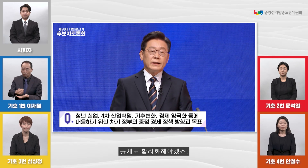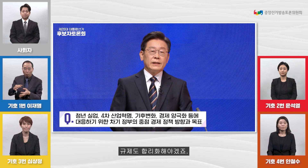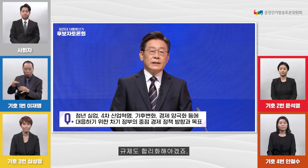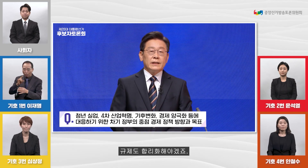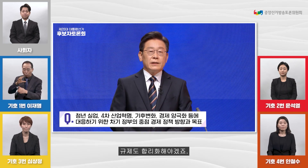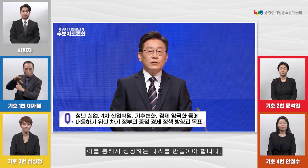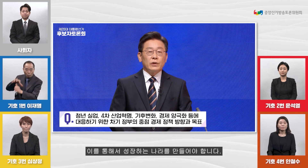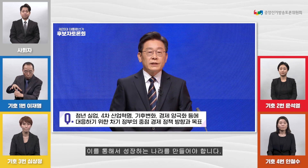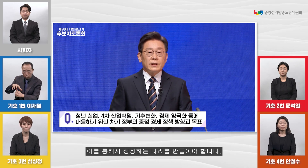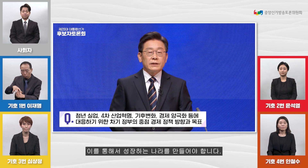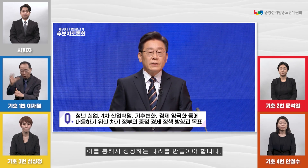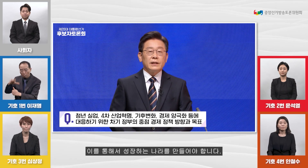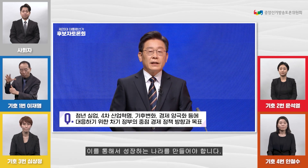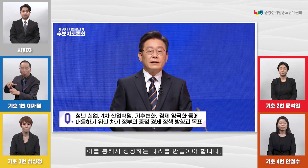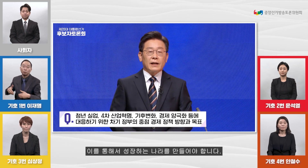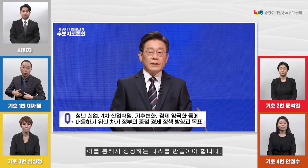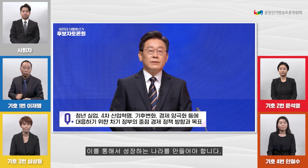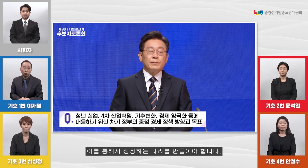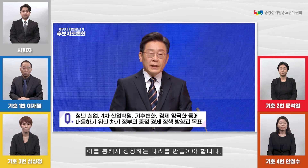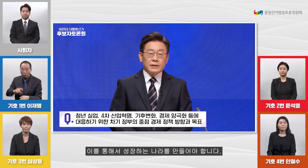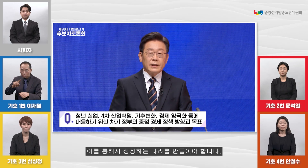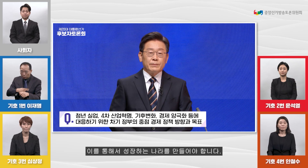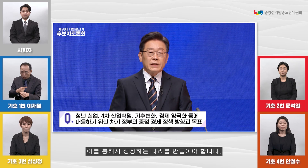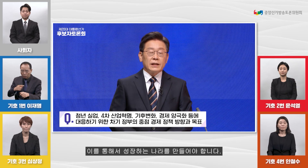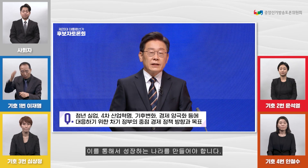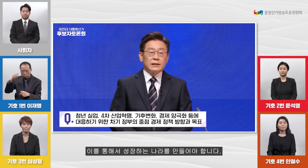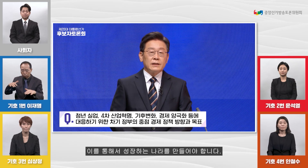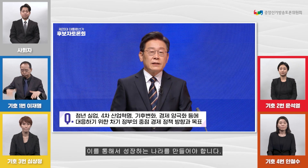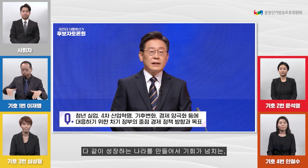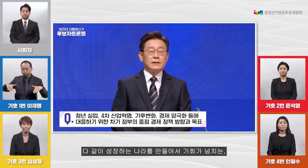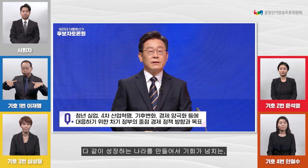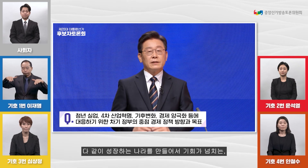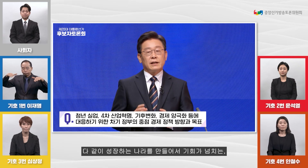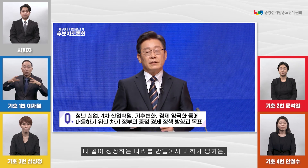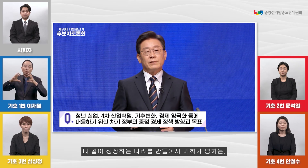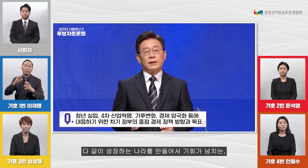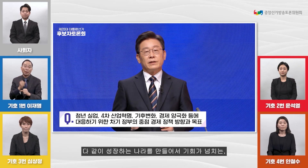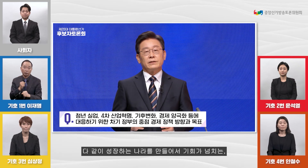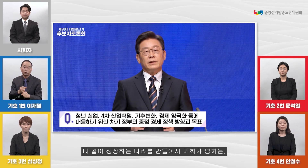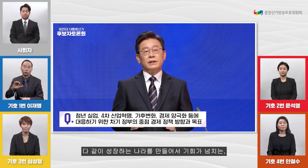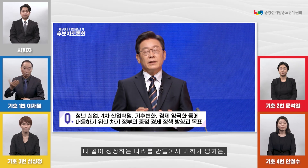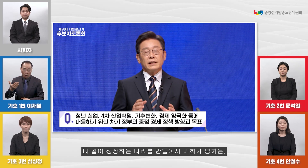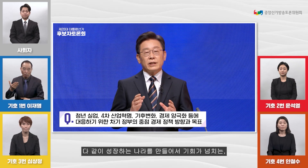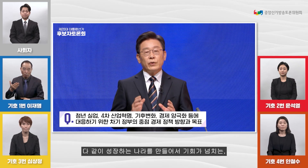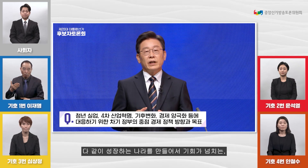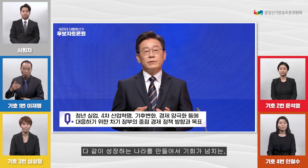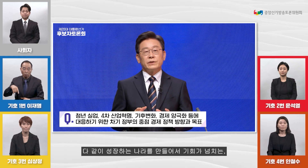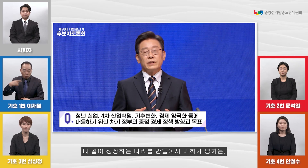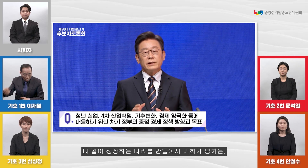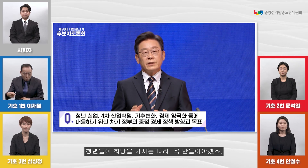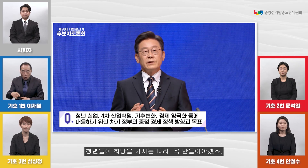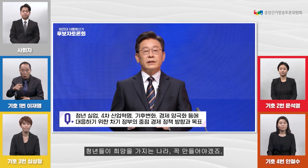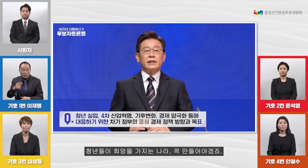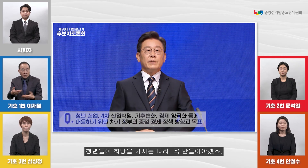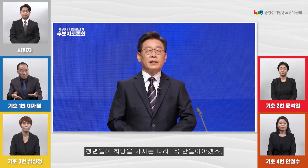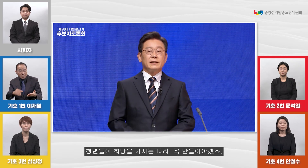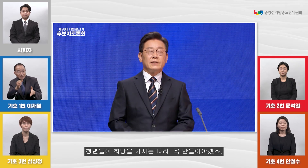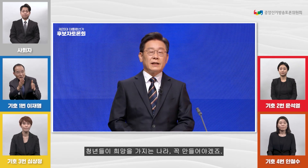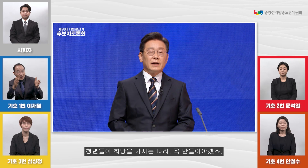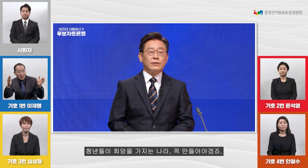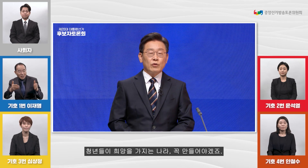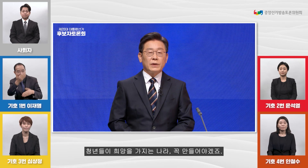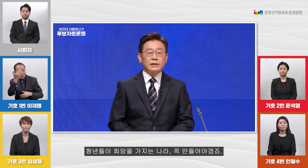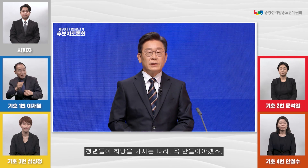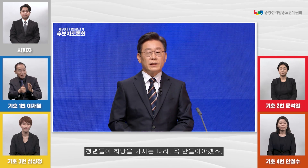되겠죠. 이를 통해서 성장하는 나라를 만들어야 합니다. 다시 성장하는 나라를 만들어서 기회가 넘치는 청년들이 희망을